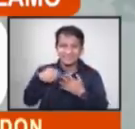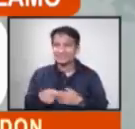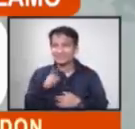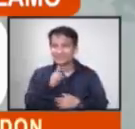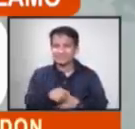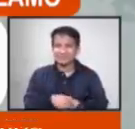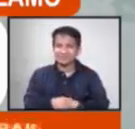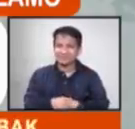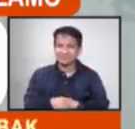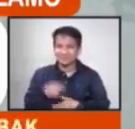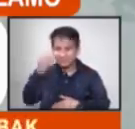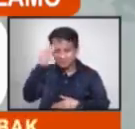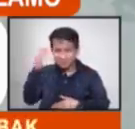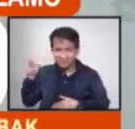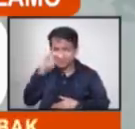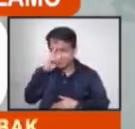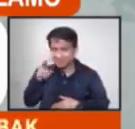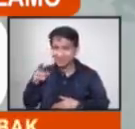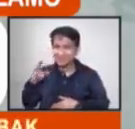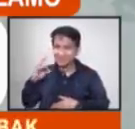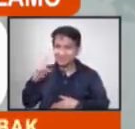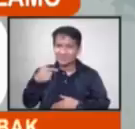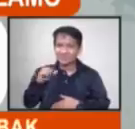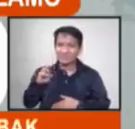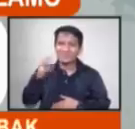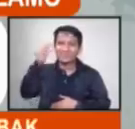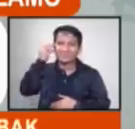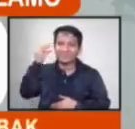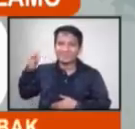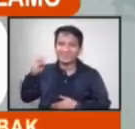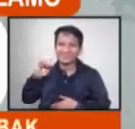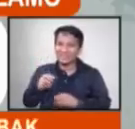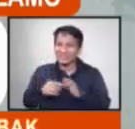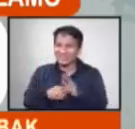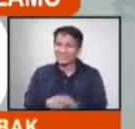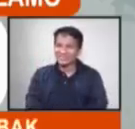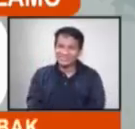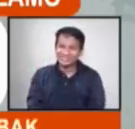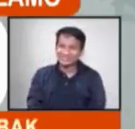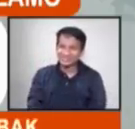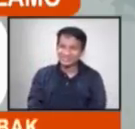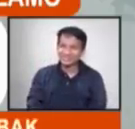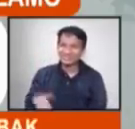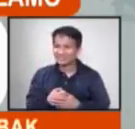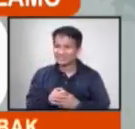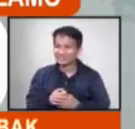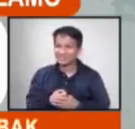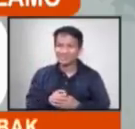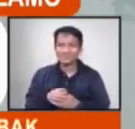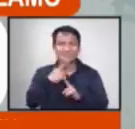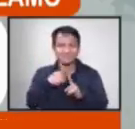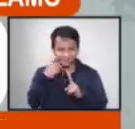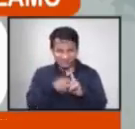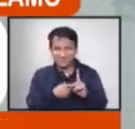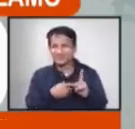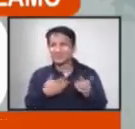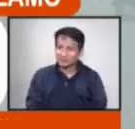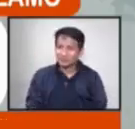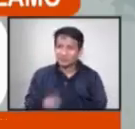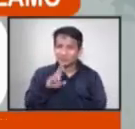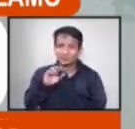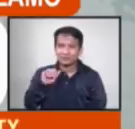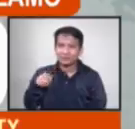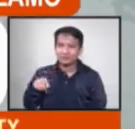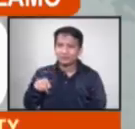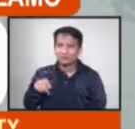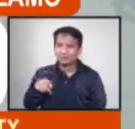sir. Ay, pag nalaman ng mga preso, sila Dagol, sila Maximo, sila Peryong, nako, grasa lang katapat mo. Sa condom. Yari ka.